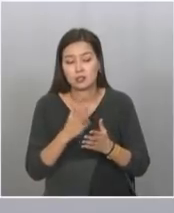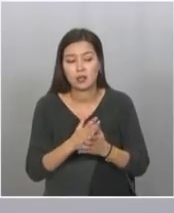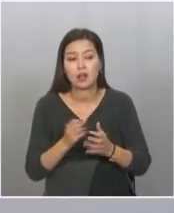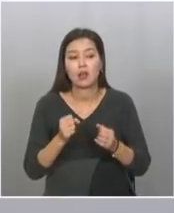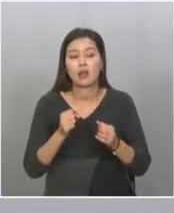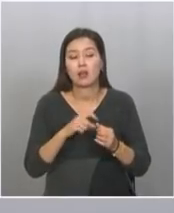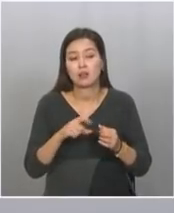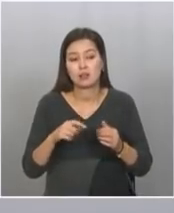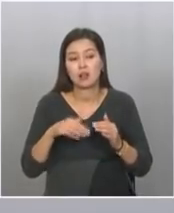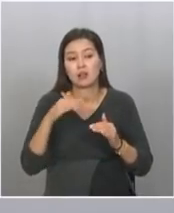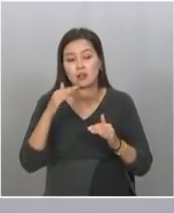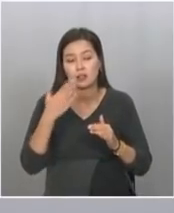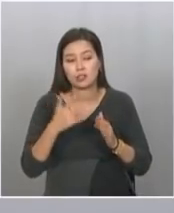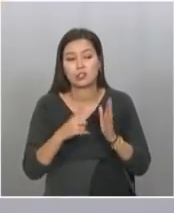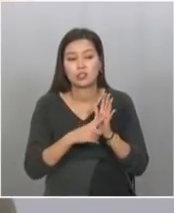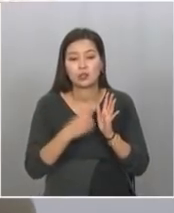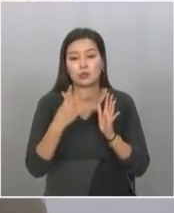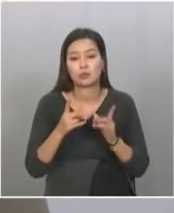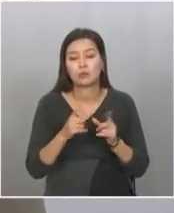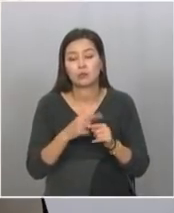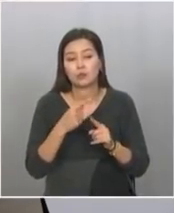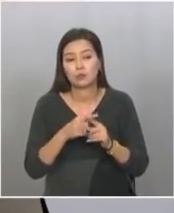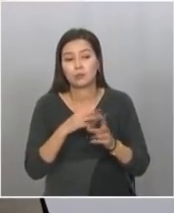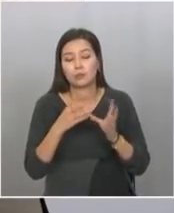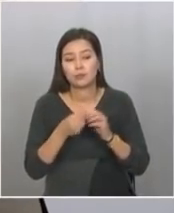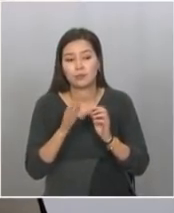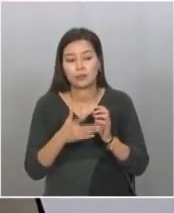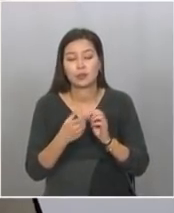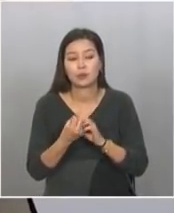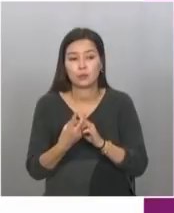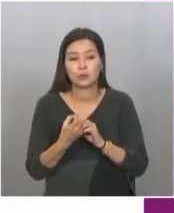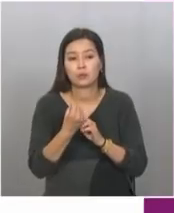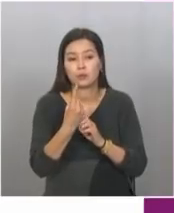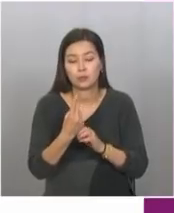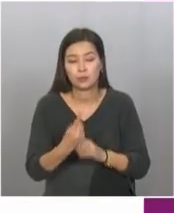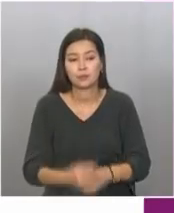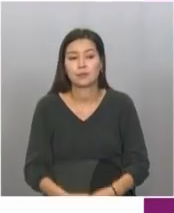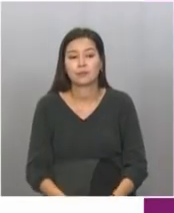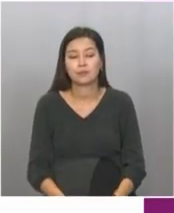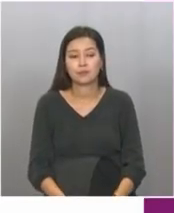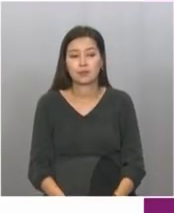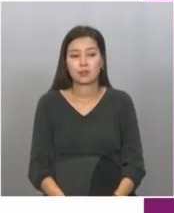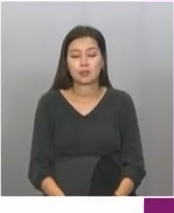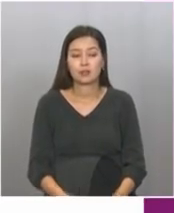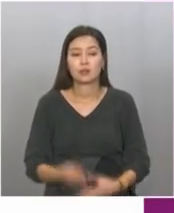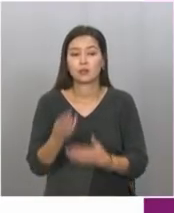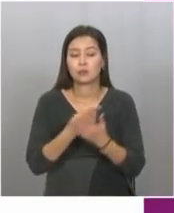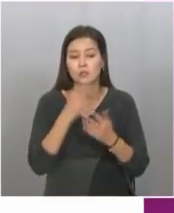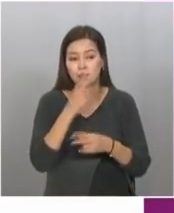алымдары 4 пен 7 қосылады. Жауабы 12-ден 11. Сүретте де байқаймыз,